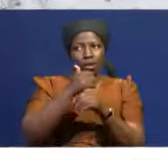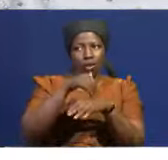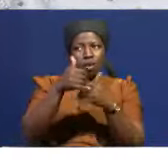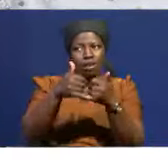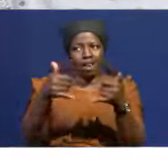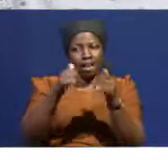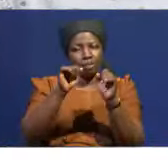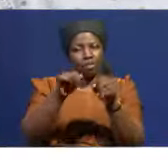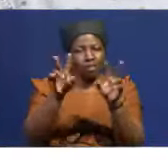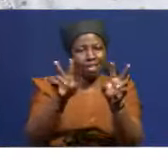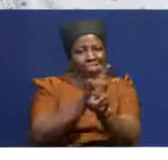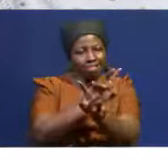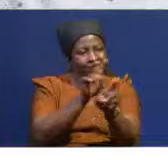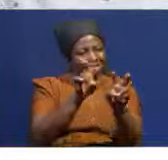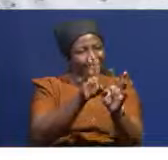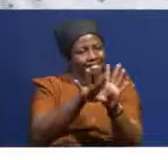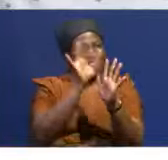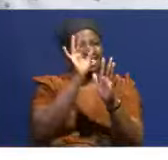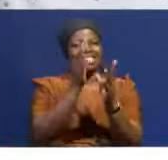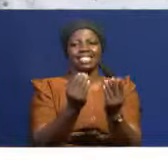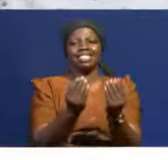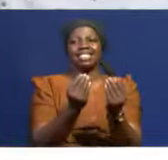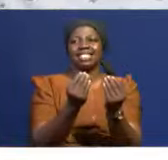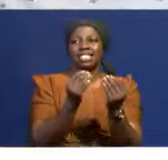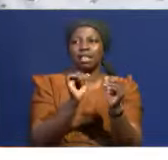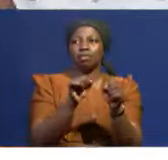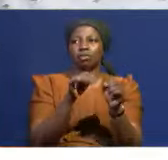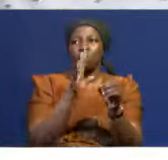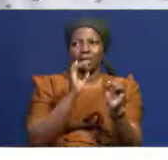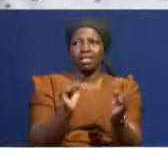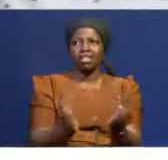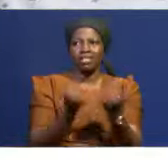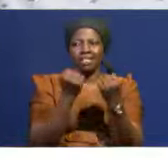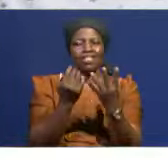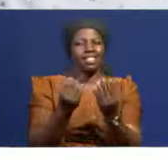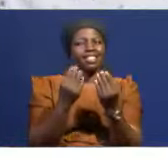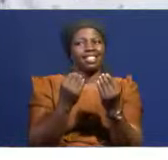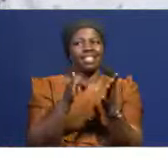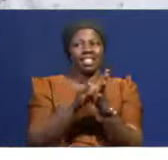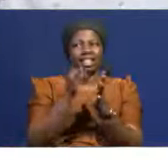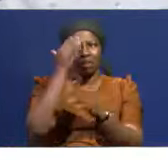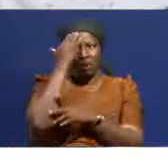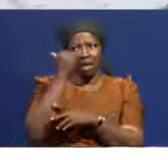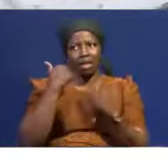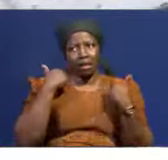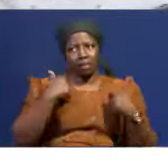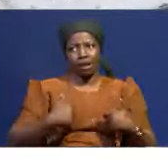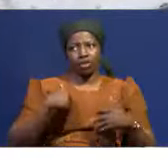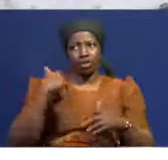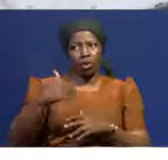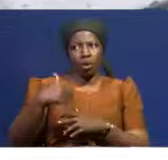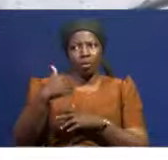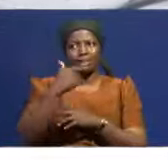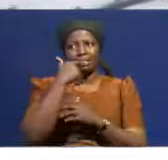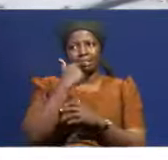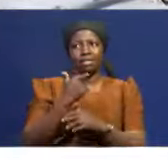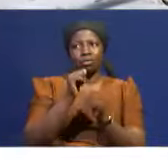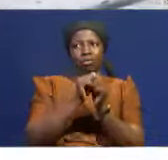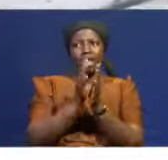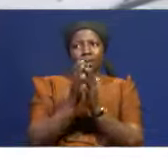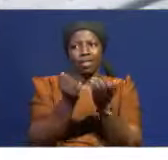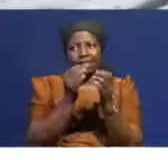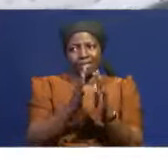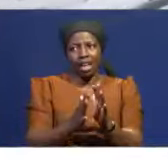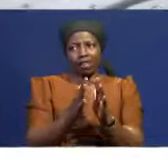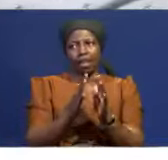have traced her very easily. Na angeokolewa kwa njia ya urahisi sana. That's why ninasimama hapa na madereva wengine,